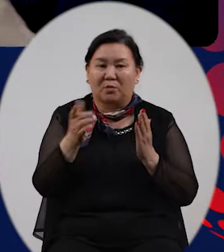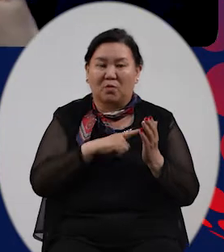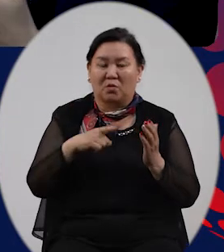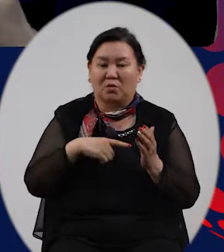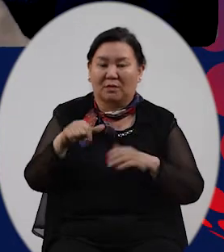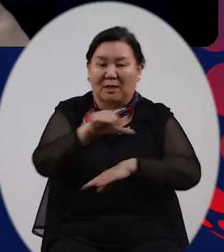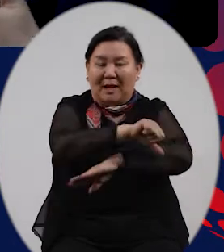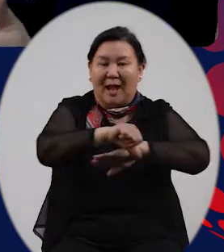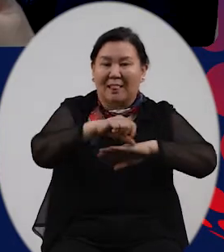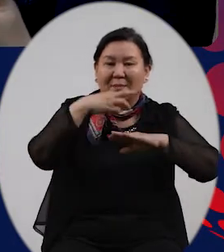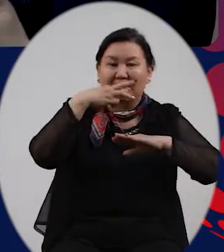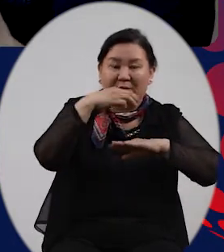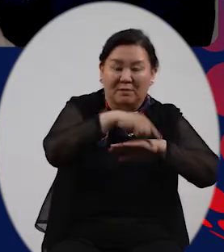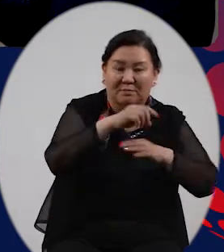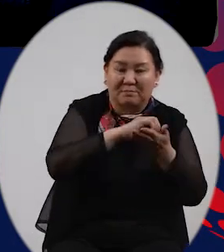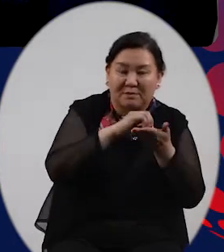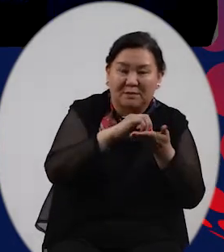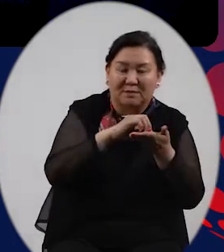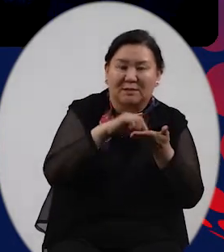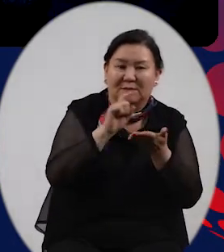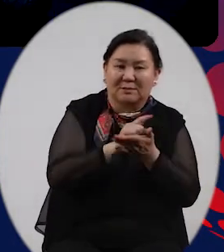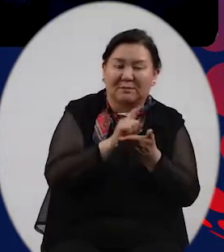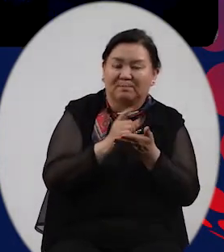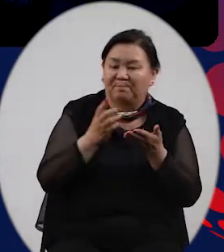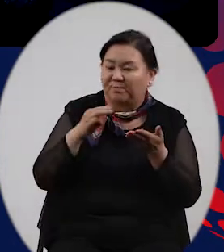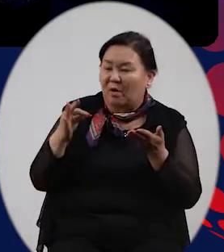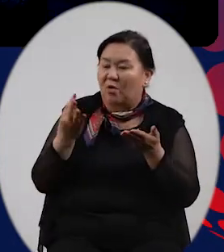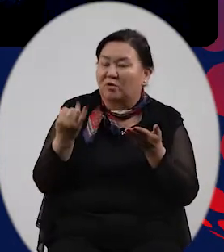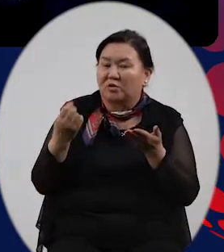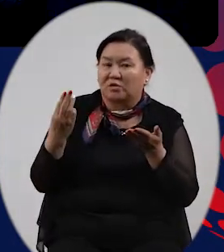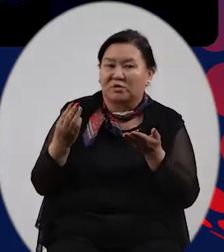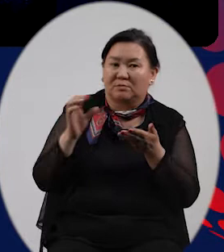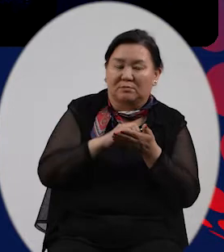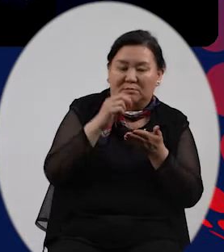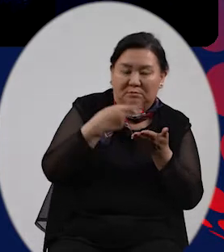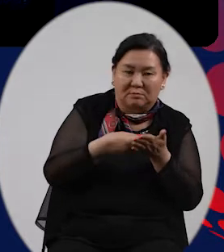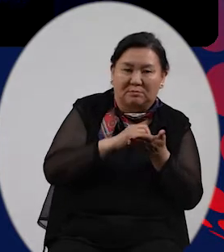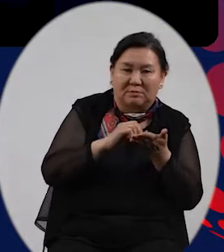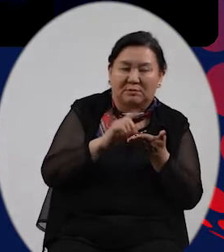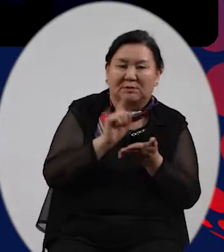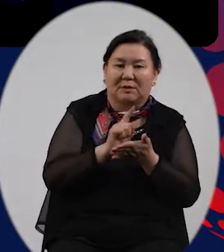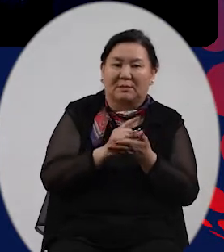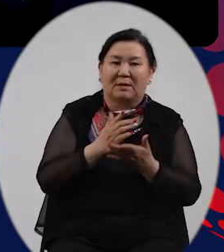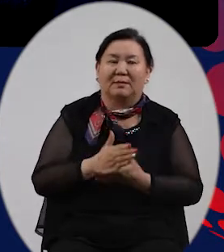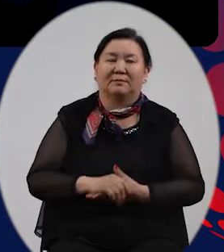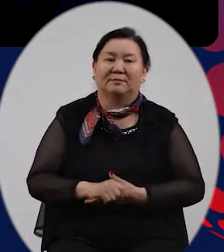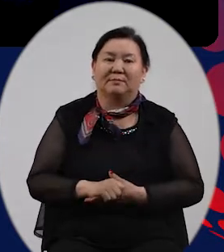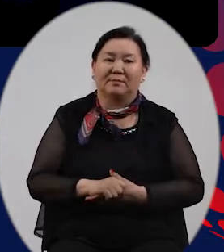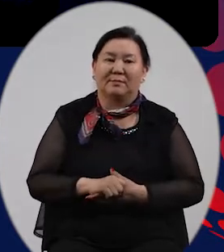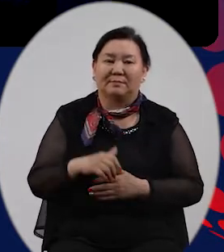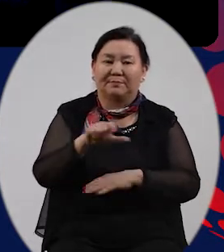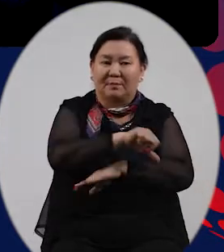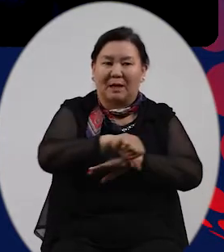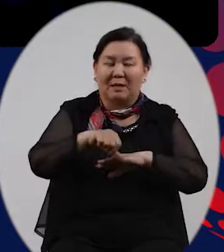гайлын мэдүүлэгтээ оруулсан бараа бүтээгдэхүүний үнэн дээр бодогдсон одоо үнэлгээ бол энэ доор гарч ирэхээр ийм байгаамаа. Тэгэхээр